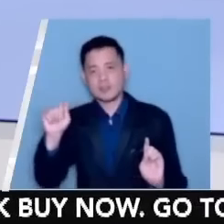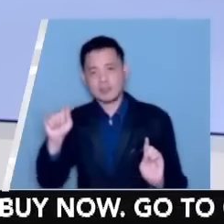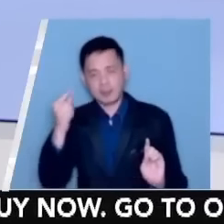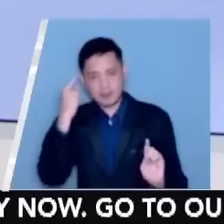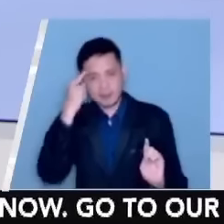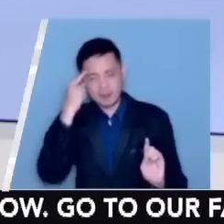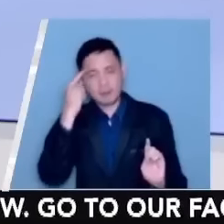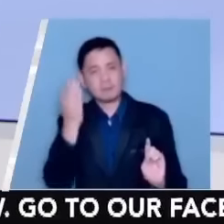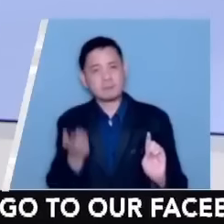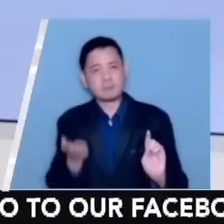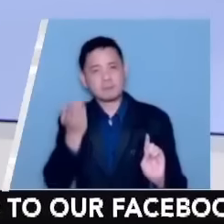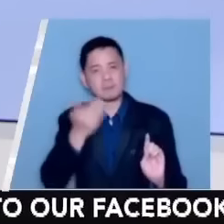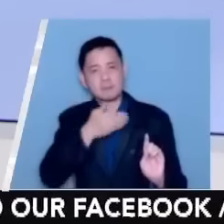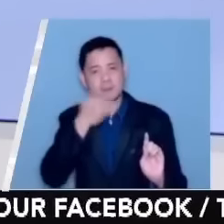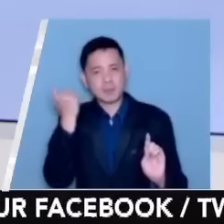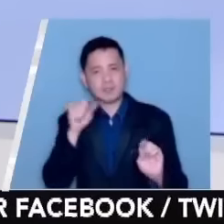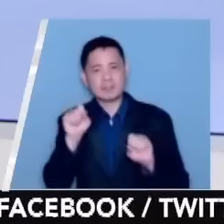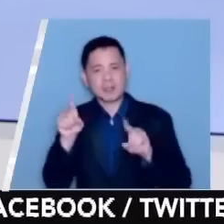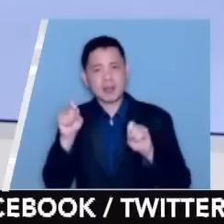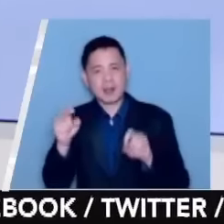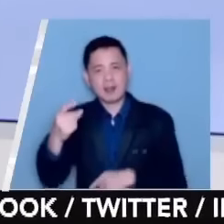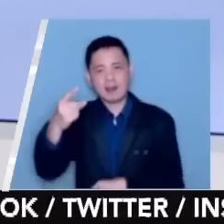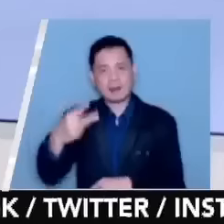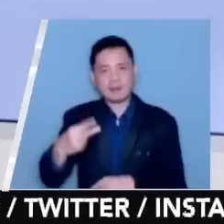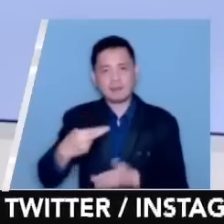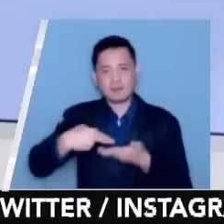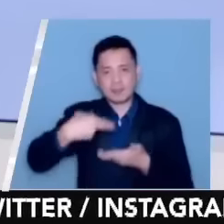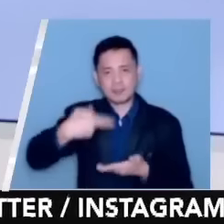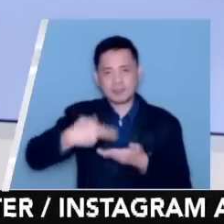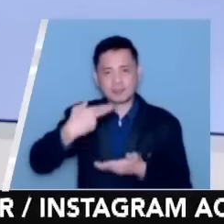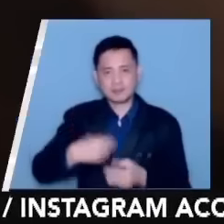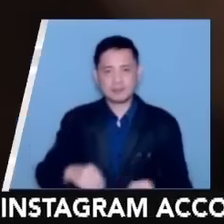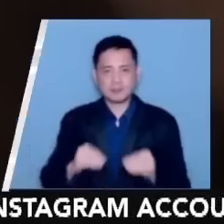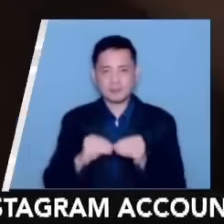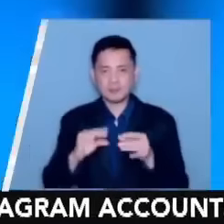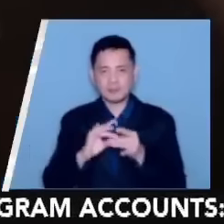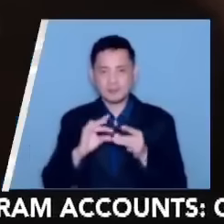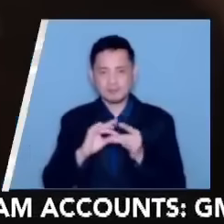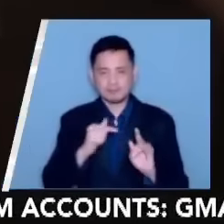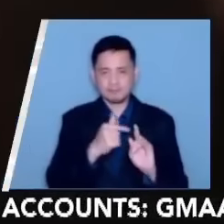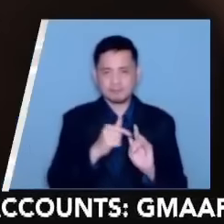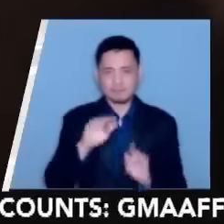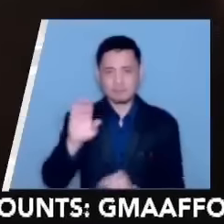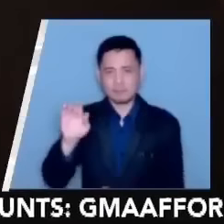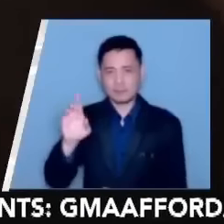sa mga kainan. Balitang hatid ni Bernadette Reyes.